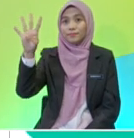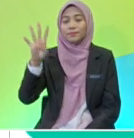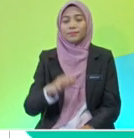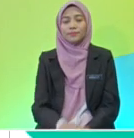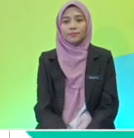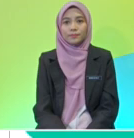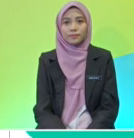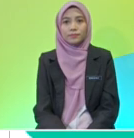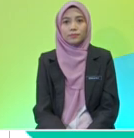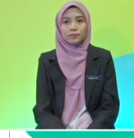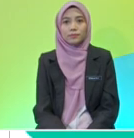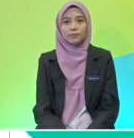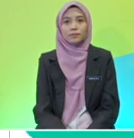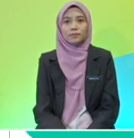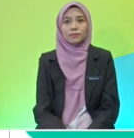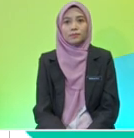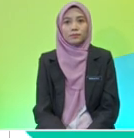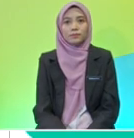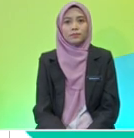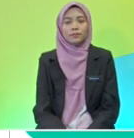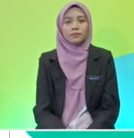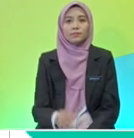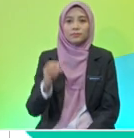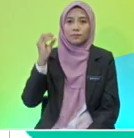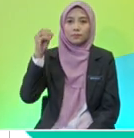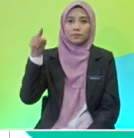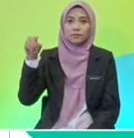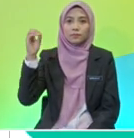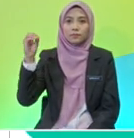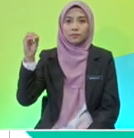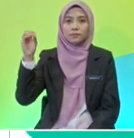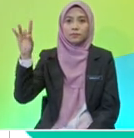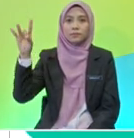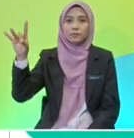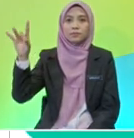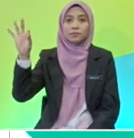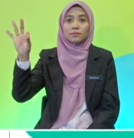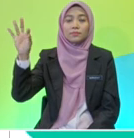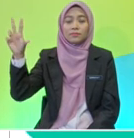teruskan pada soal empat sifat perpuluhan